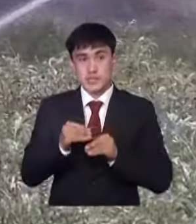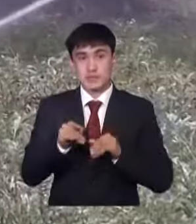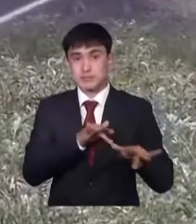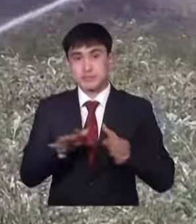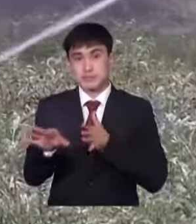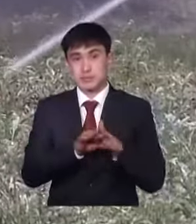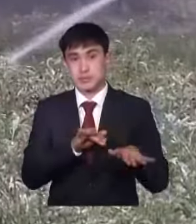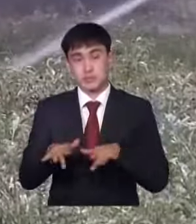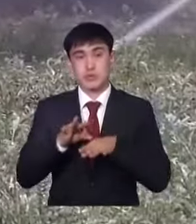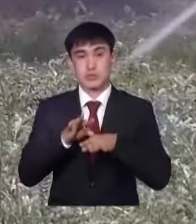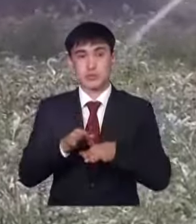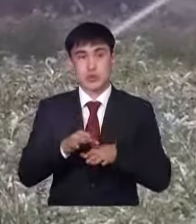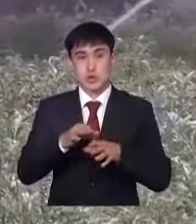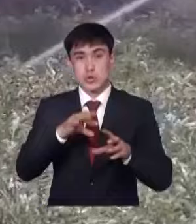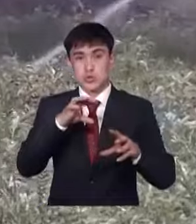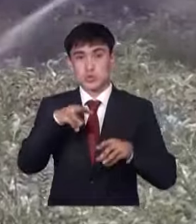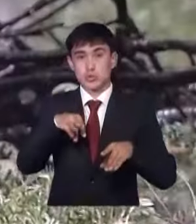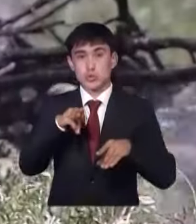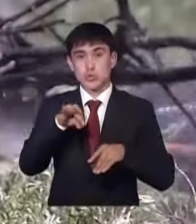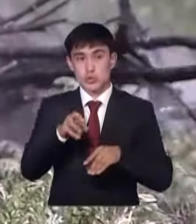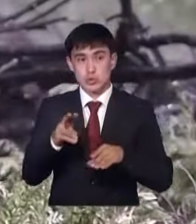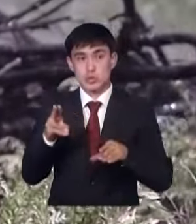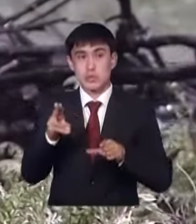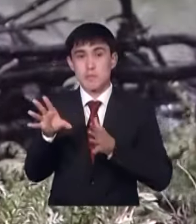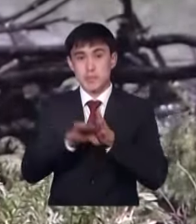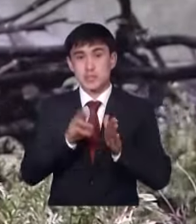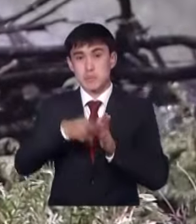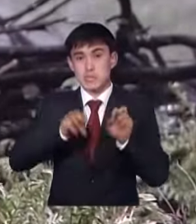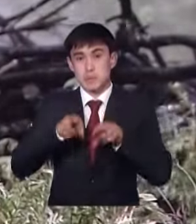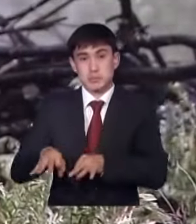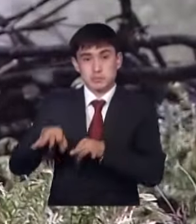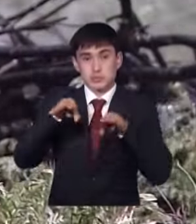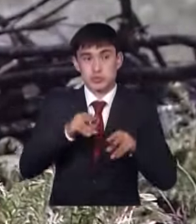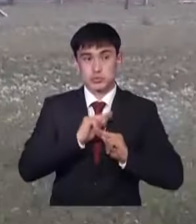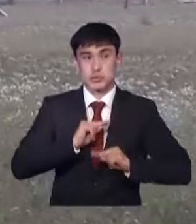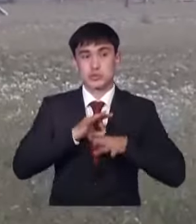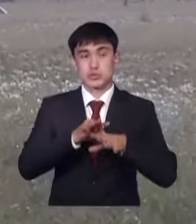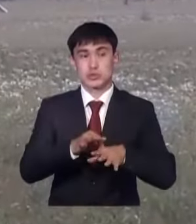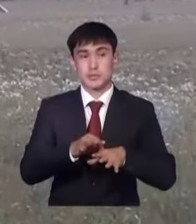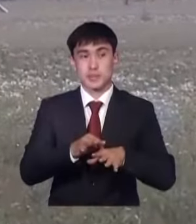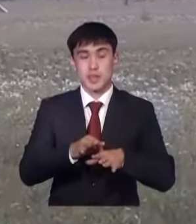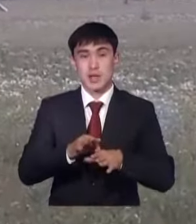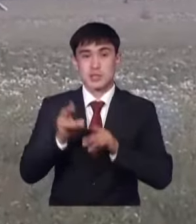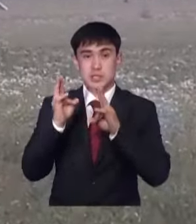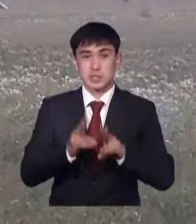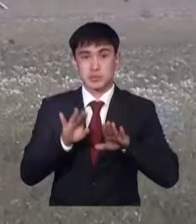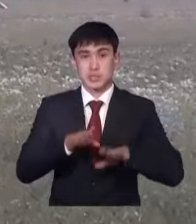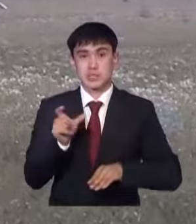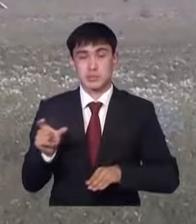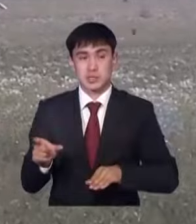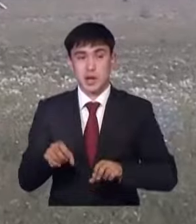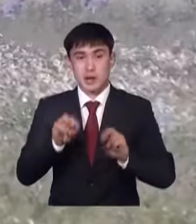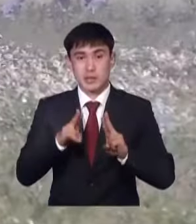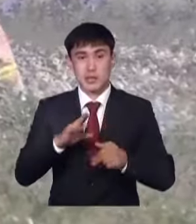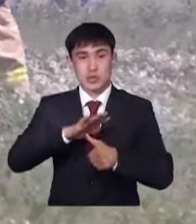әрекетке көшті. Тіпті түтіннен ыстанған азаматтарды бірден қауіпсіз аймаққа шығару жұмыстарын жүргізді. Ал зардап шеккен азаматтарға